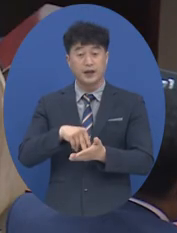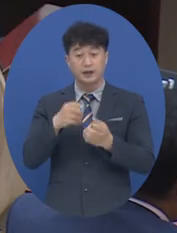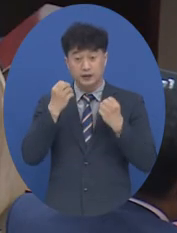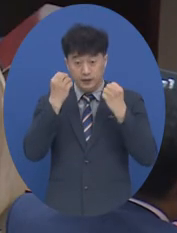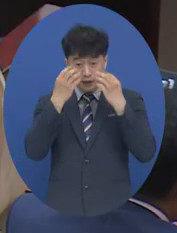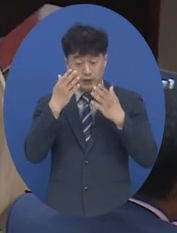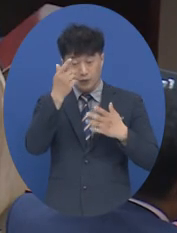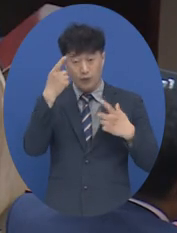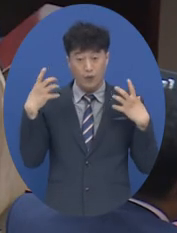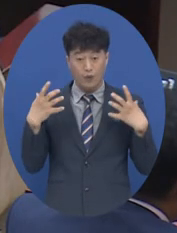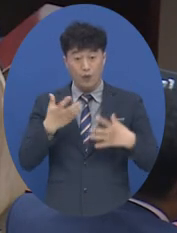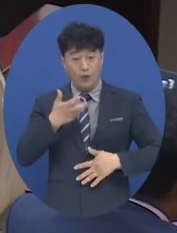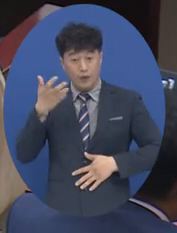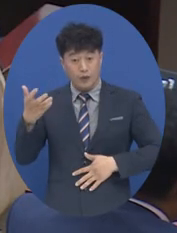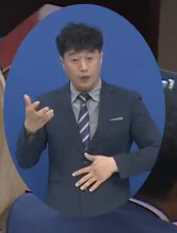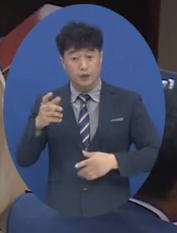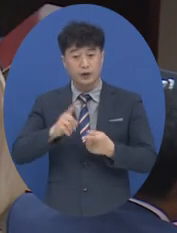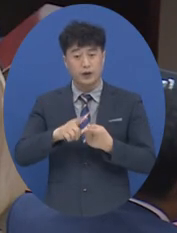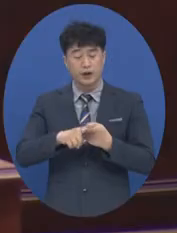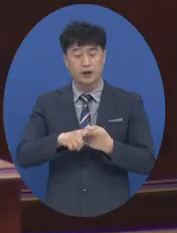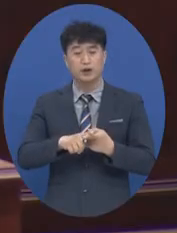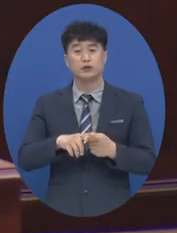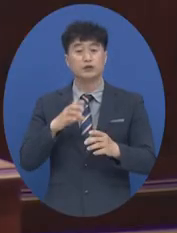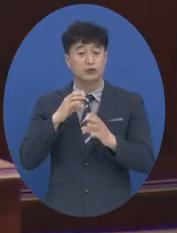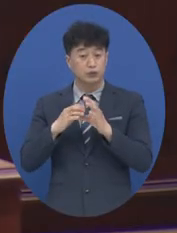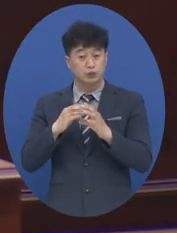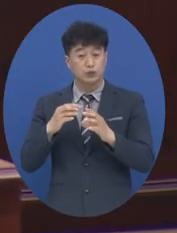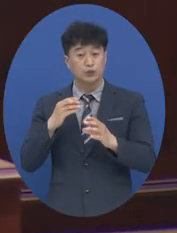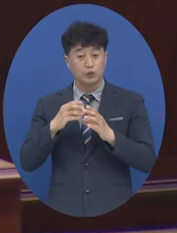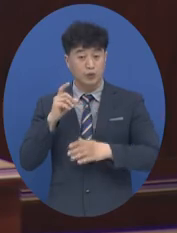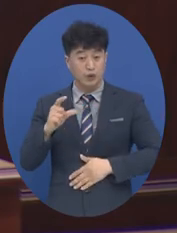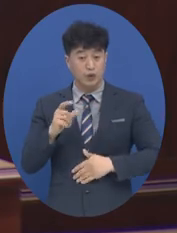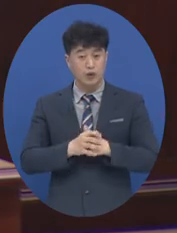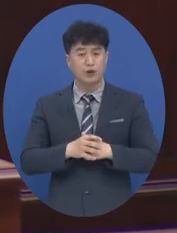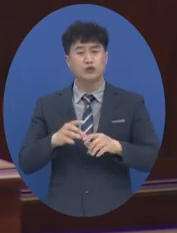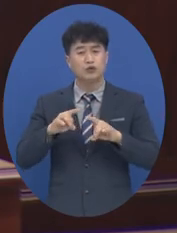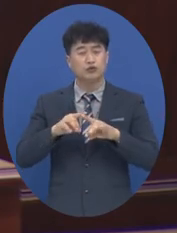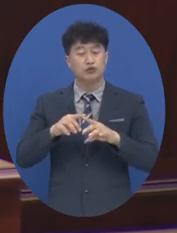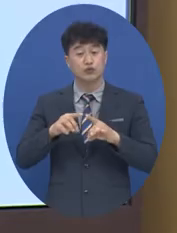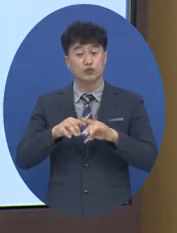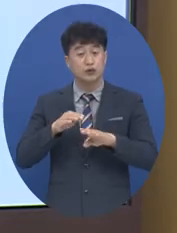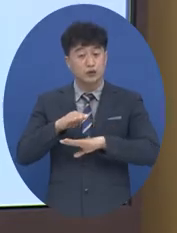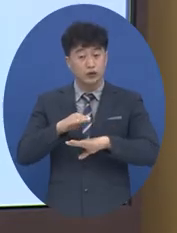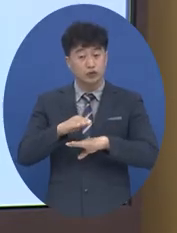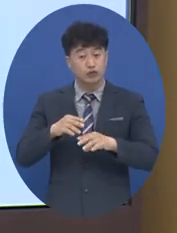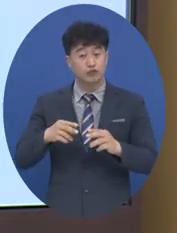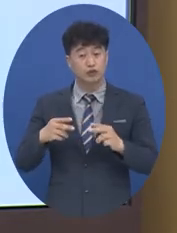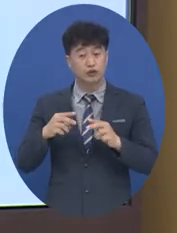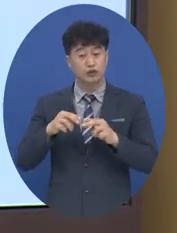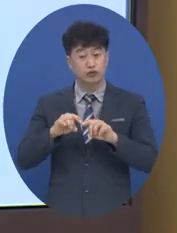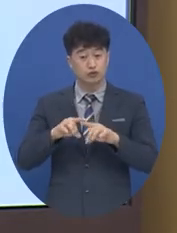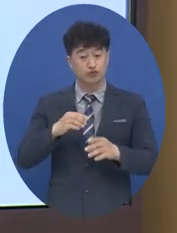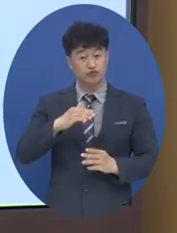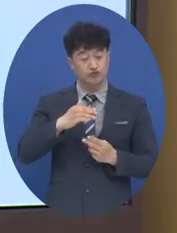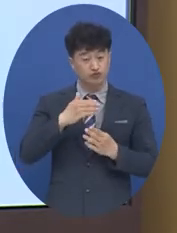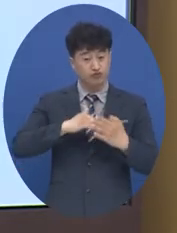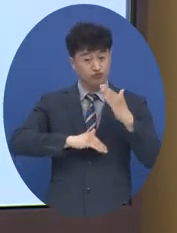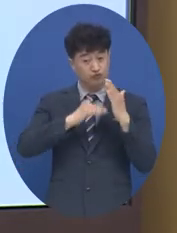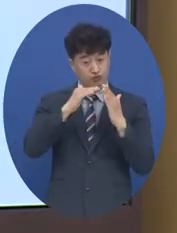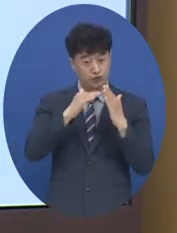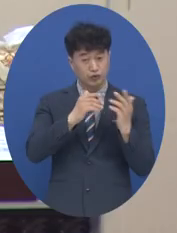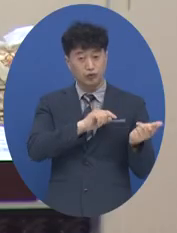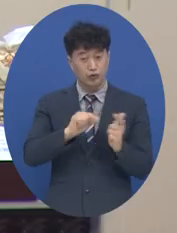신청사 이전 준비 소통 강화 제언과 전기차 충전 인프라 확충 촉구 등 다양한 목소리를 냈습니다.